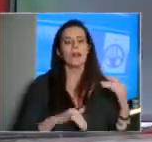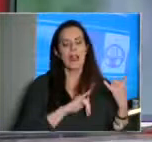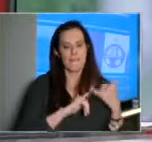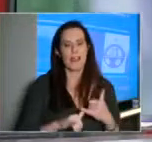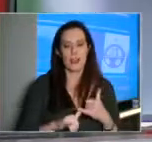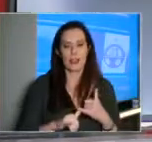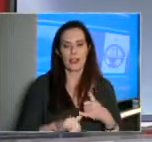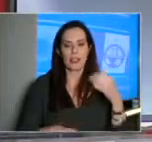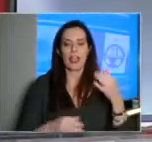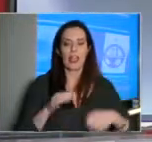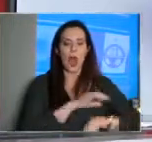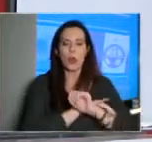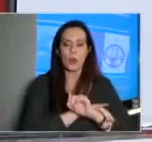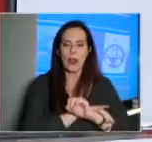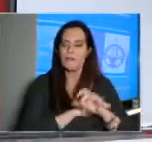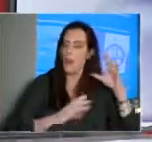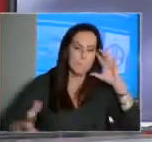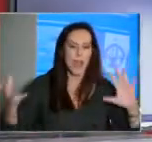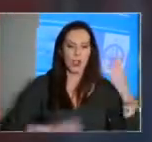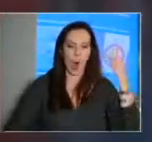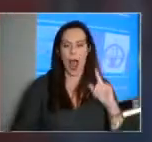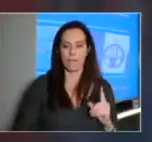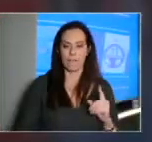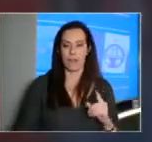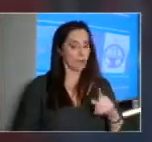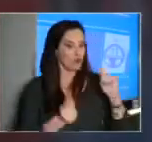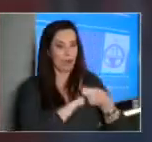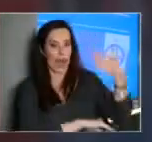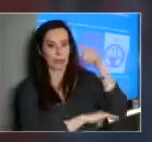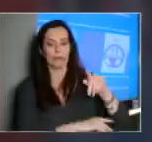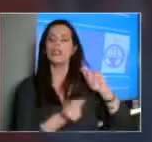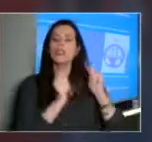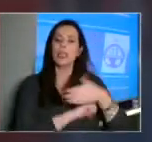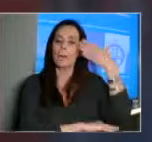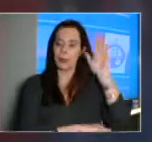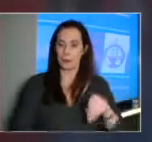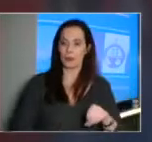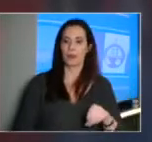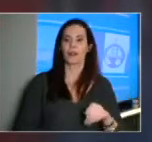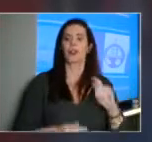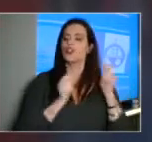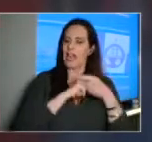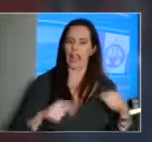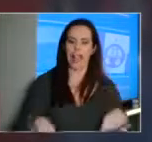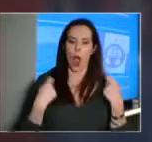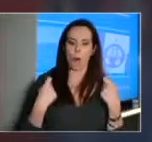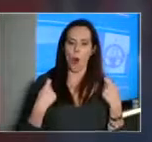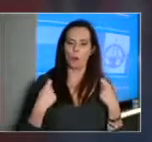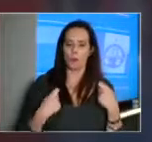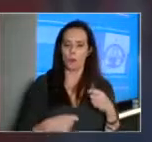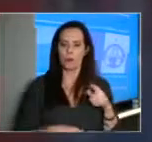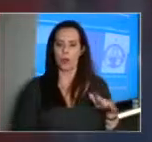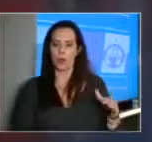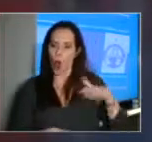והכניסה כדורגל מטורף. הוא הפך את המדינה. ודאי, וזה שינה גם את התרבות בכלל של המדינה. הרי